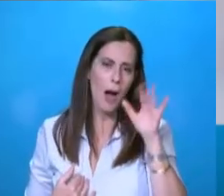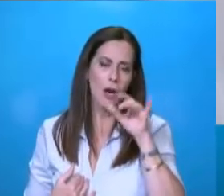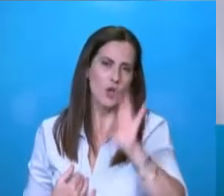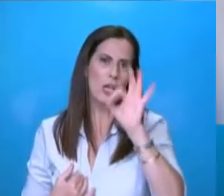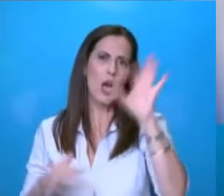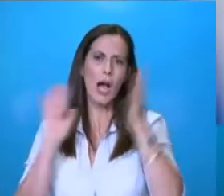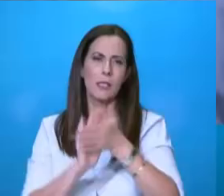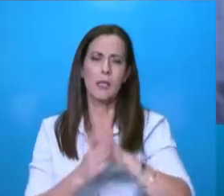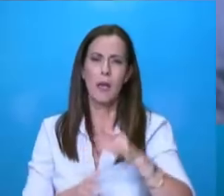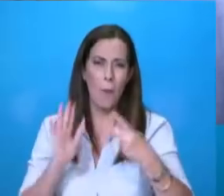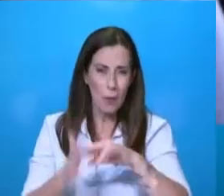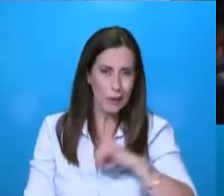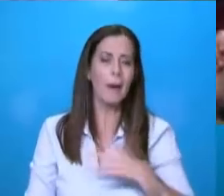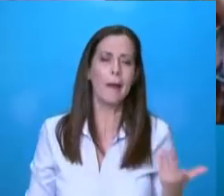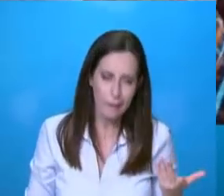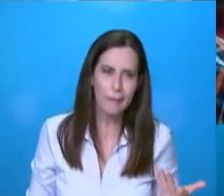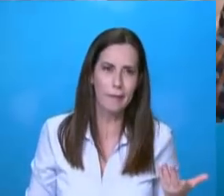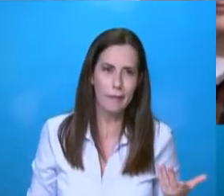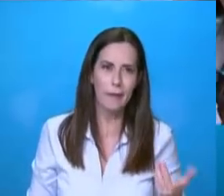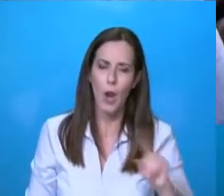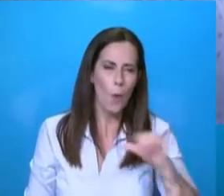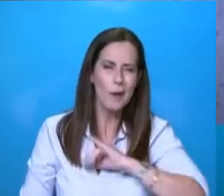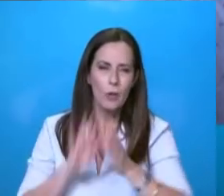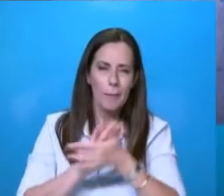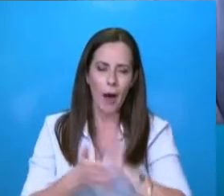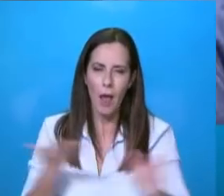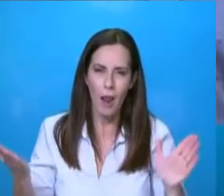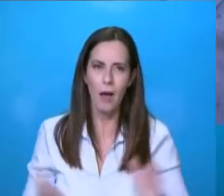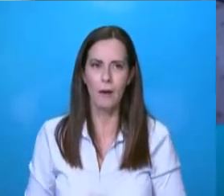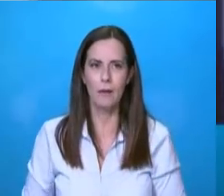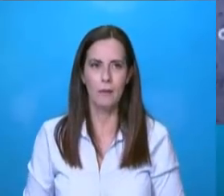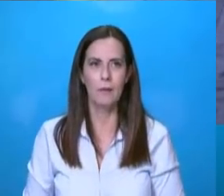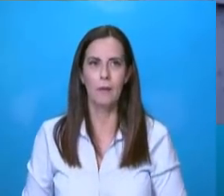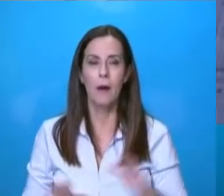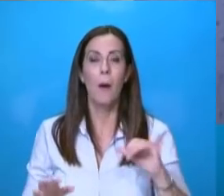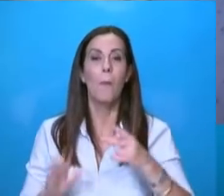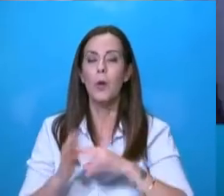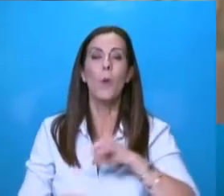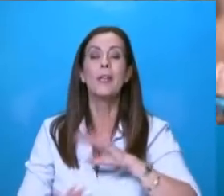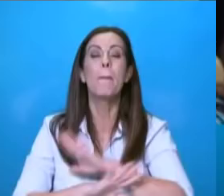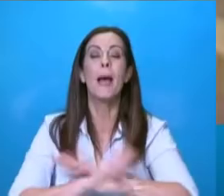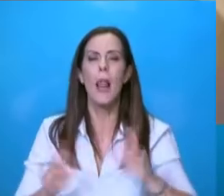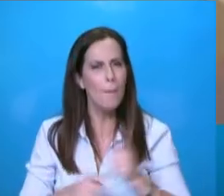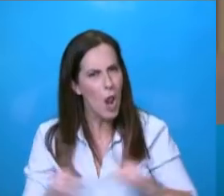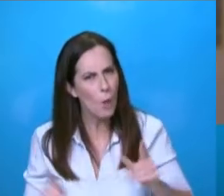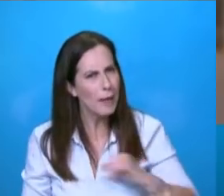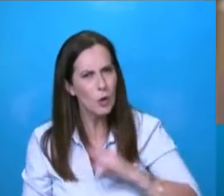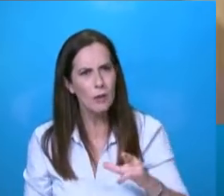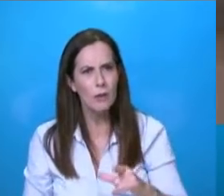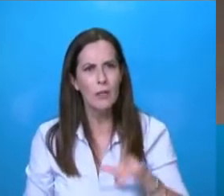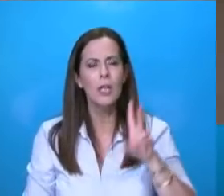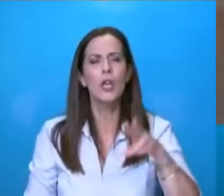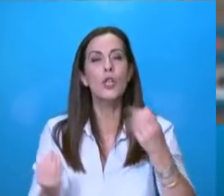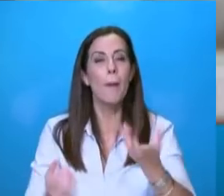מעיינת אותי כמו השלג די אשתקת. לא מעניין פוליטיקה? לא, בכלל לא. למה? כי מלאה